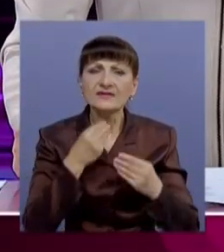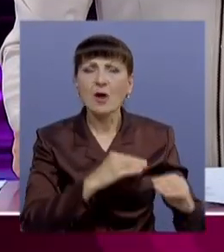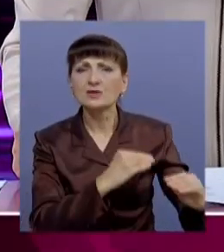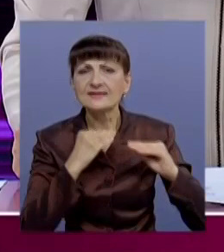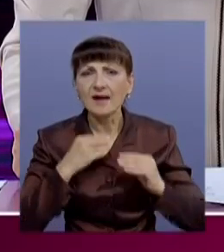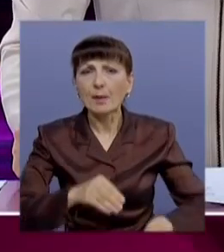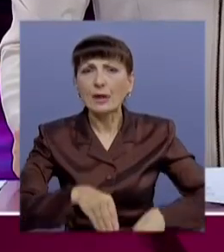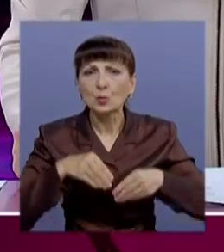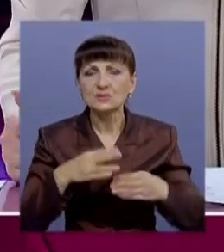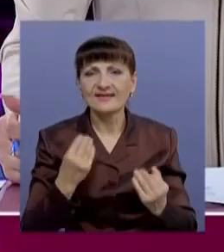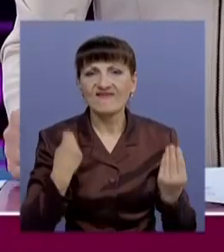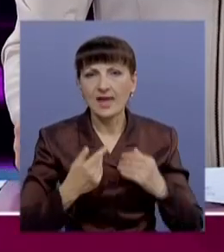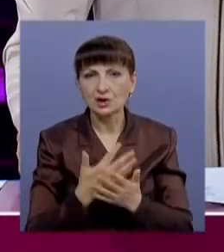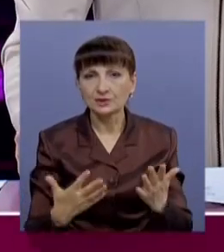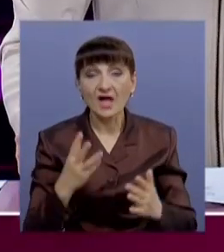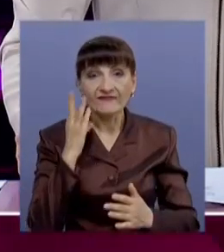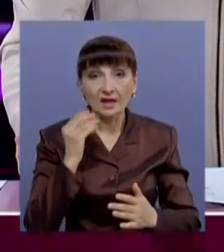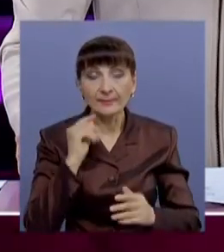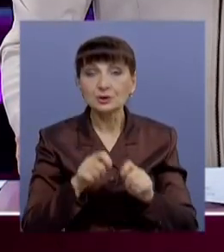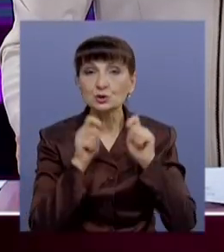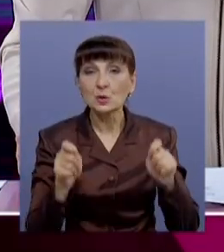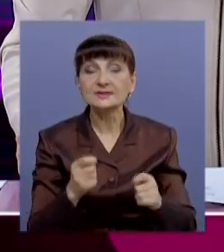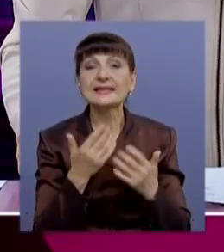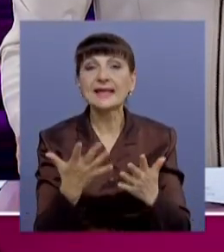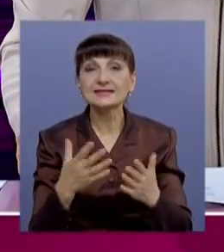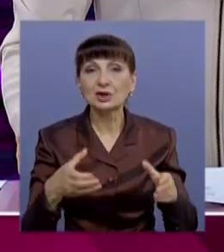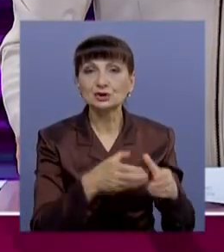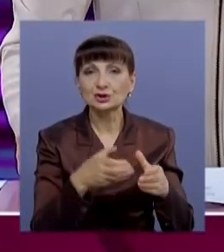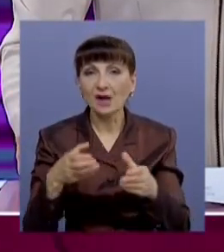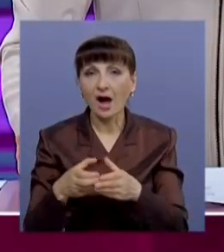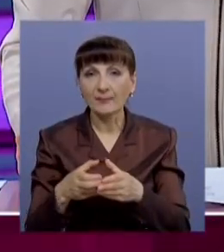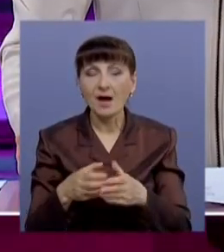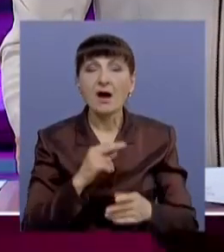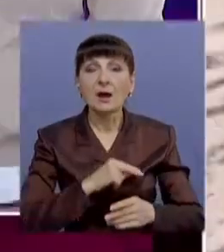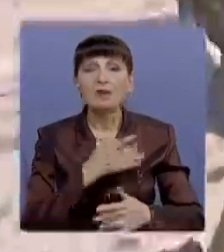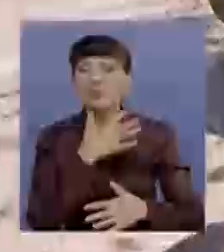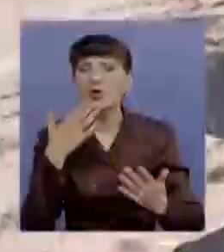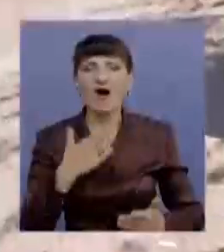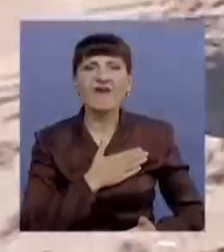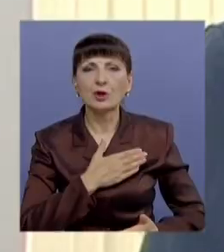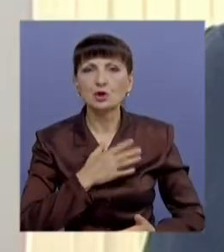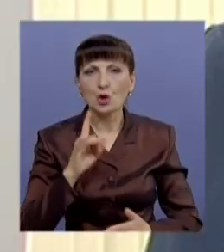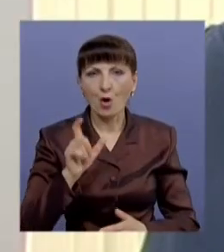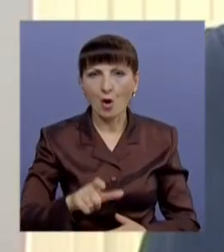одеяло, подгузники и вещи. Только в Алматы создано сразу несколько штабов, работают сотни волонтеров.